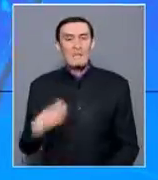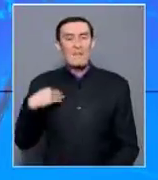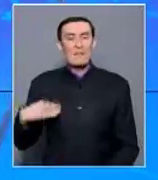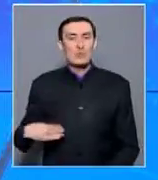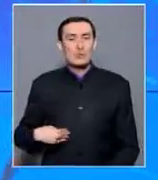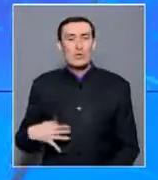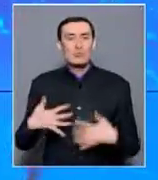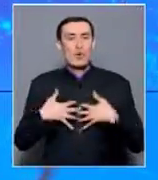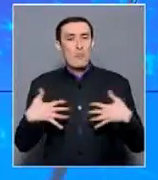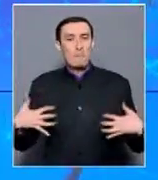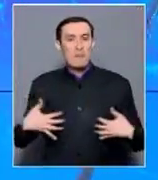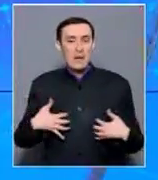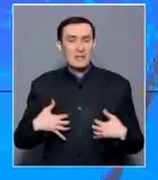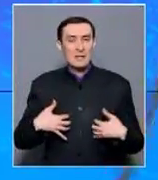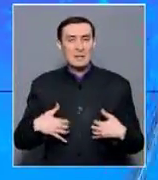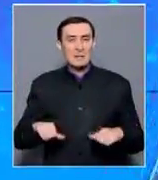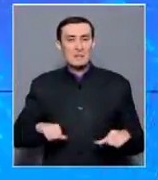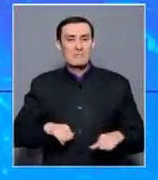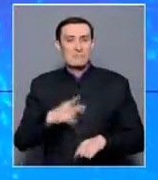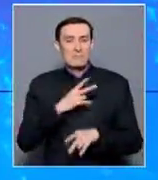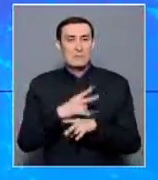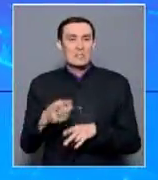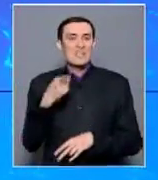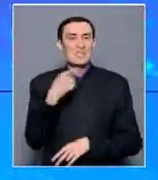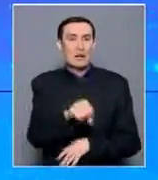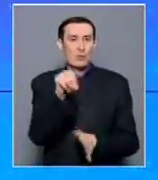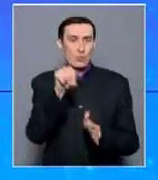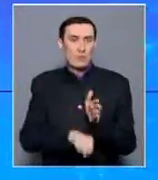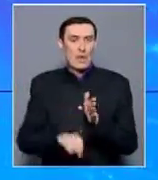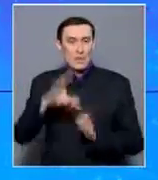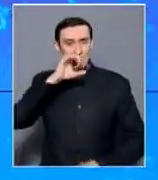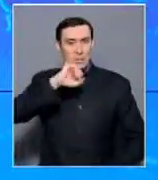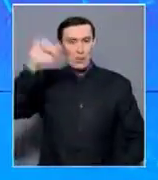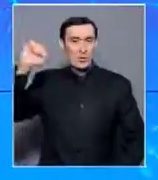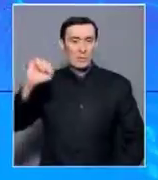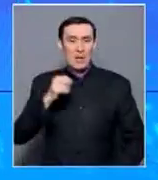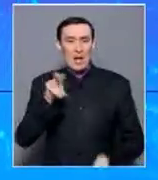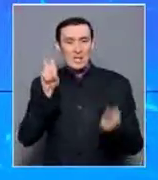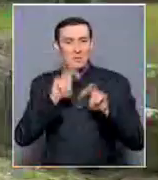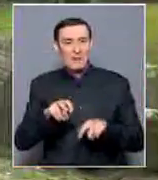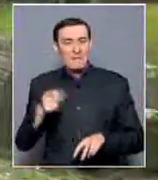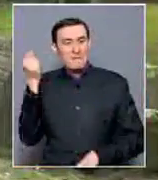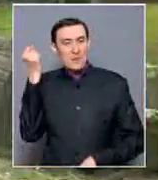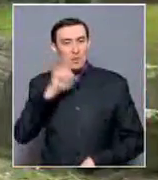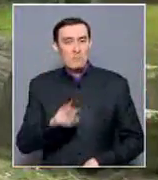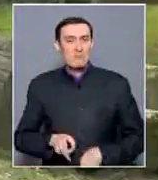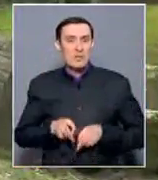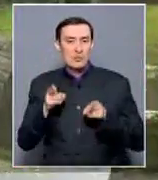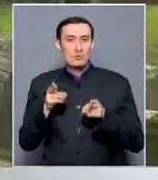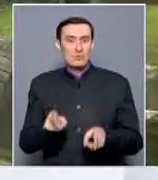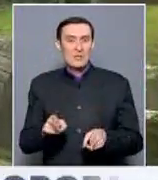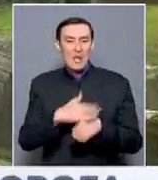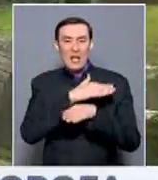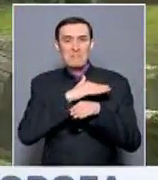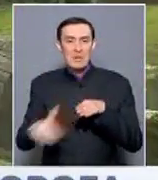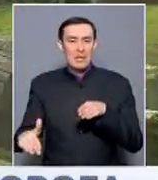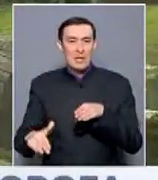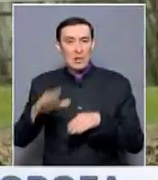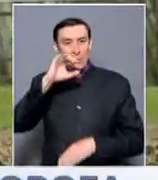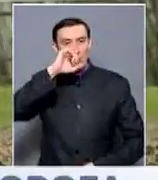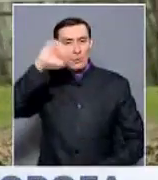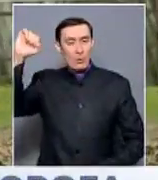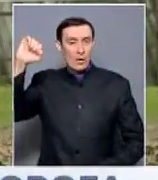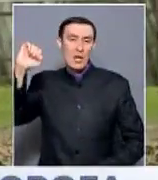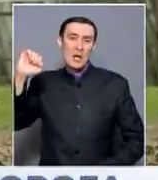Во французском зоопарке злоумышленники застрелили носорога. После того, как животное осмотрели, выяснилось, что преступники отпилили ему